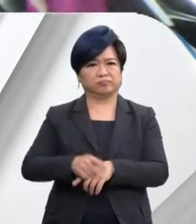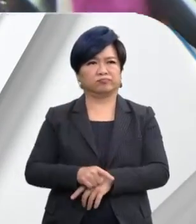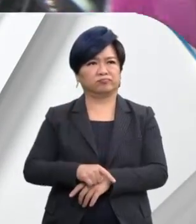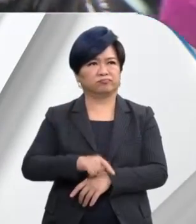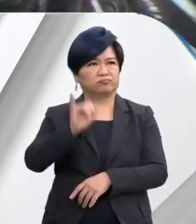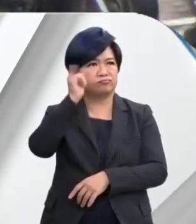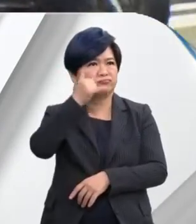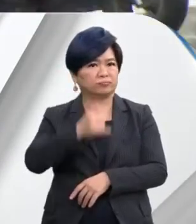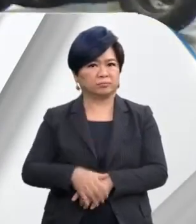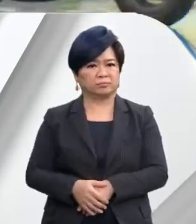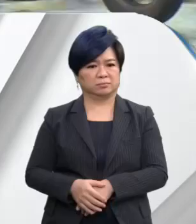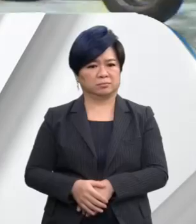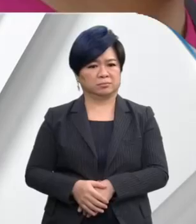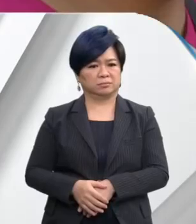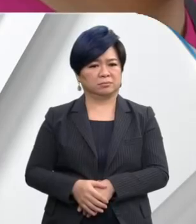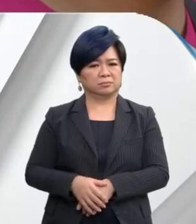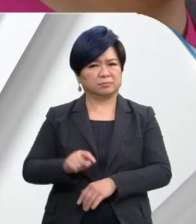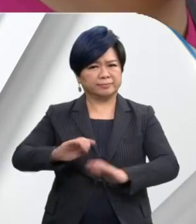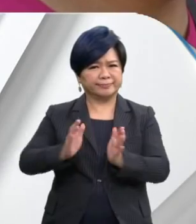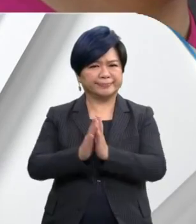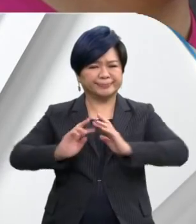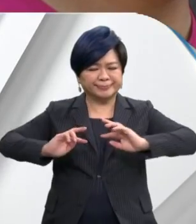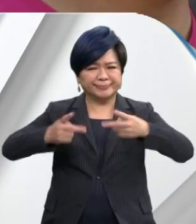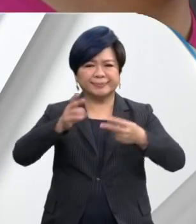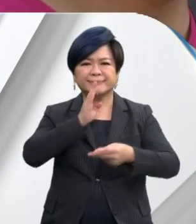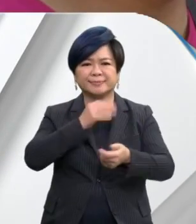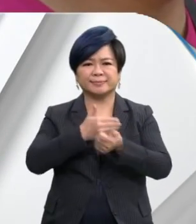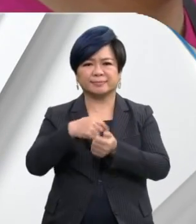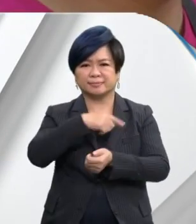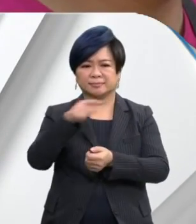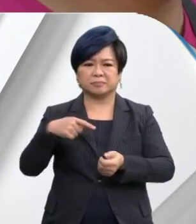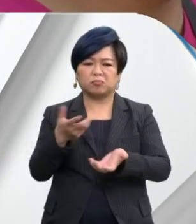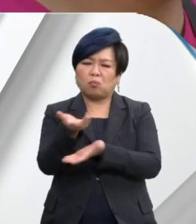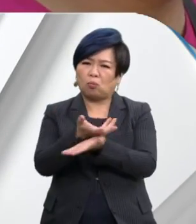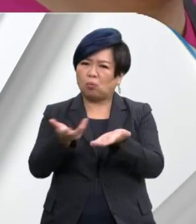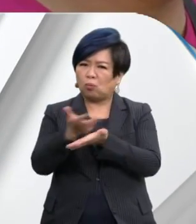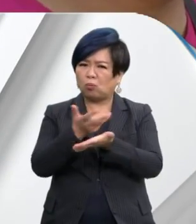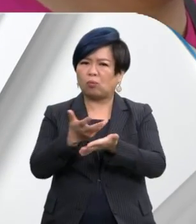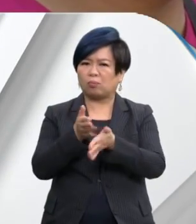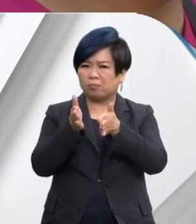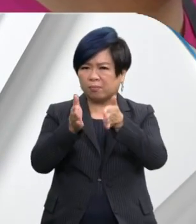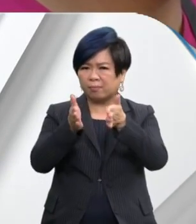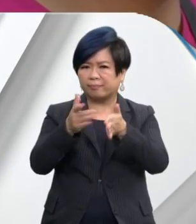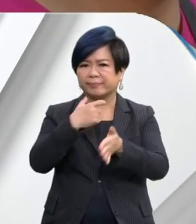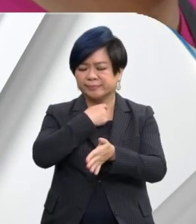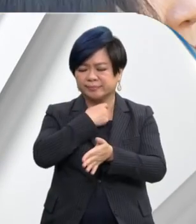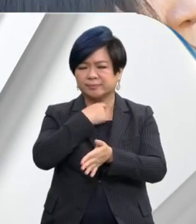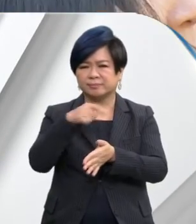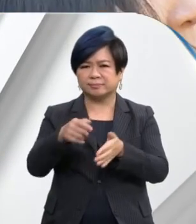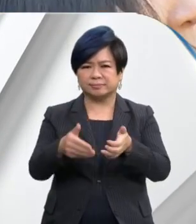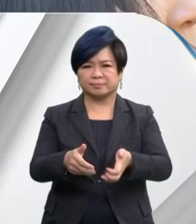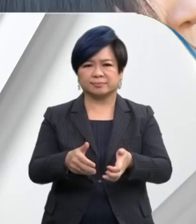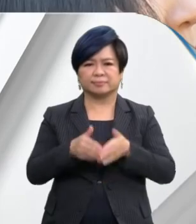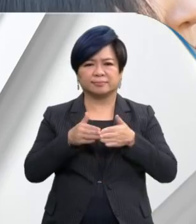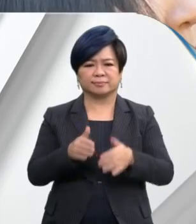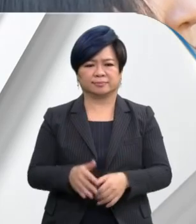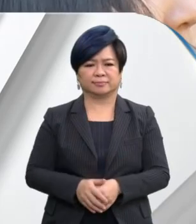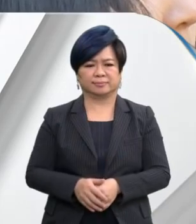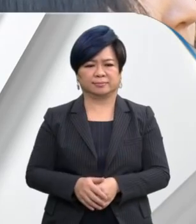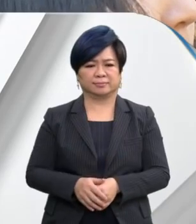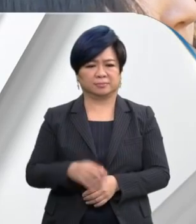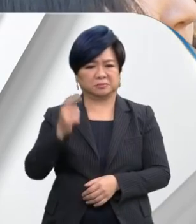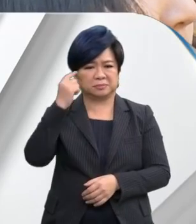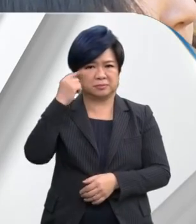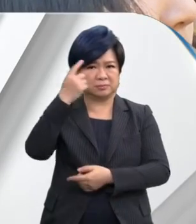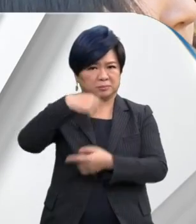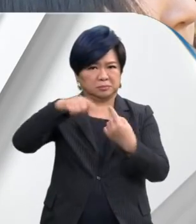下。 我还是觉得他立即要改善的事情，就是开放我们可以去沟通的平台，这些事情是最需要的。 想要这个灵活运